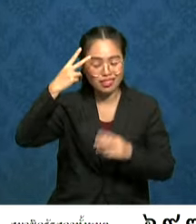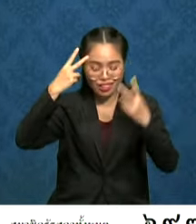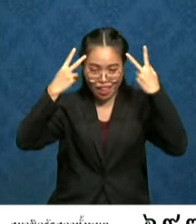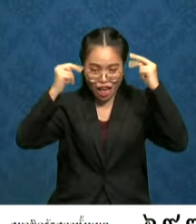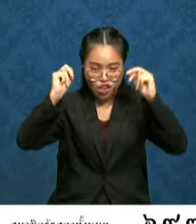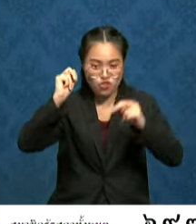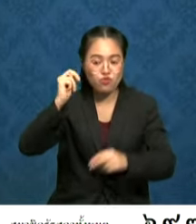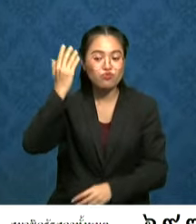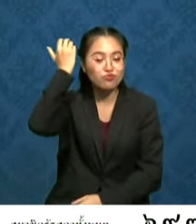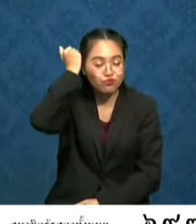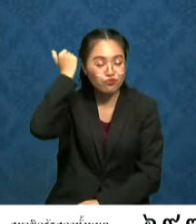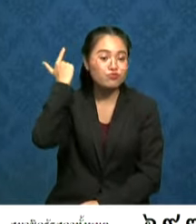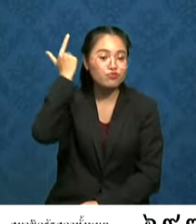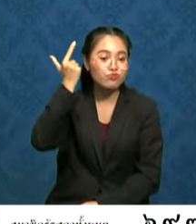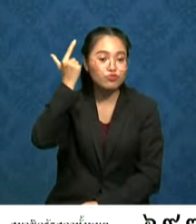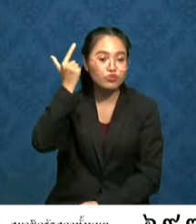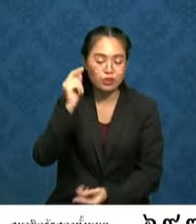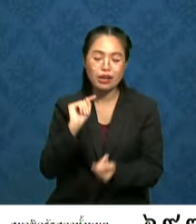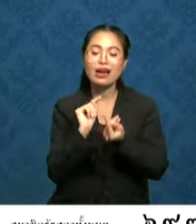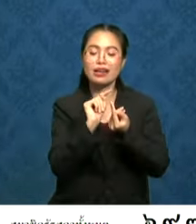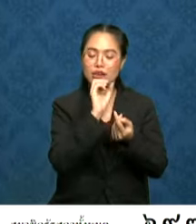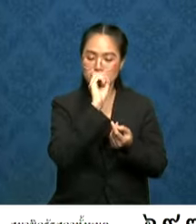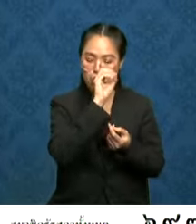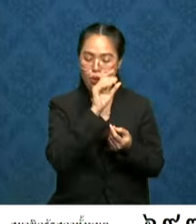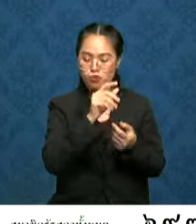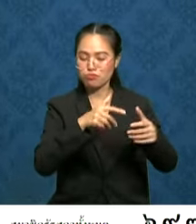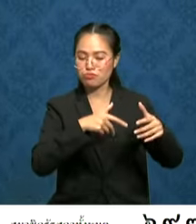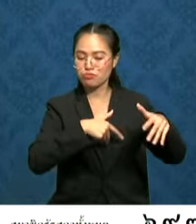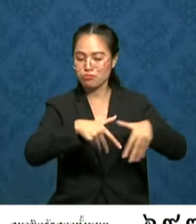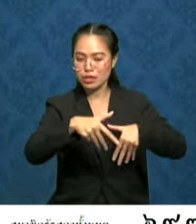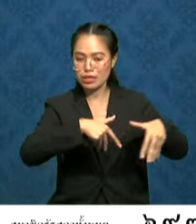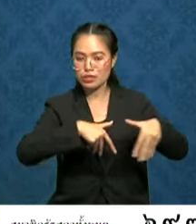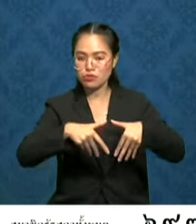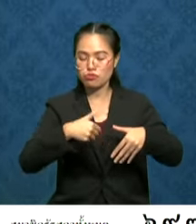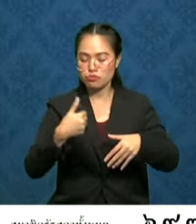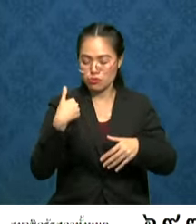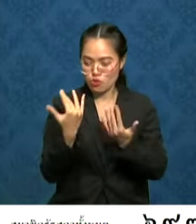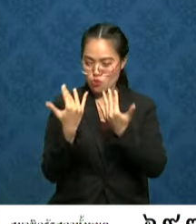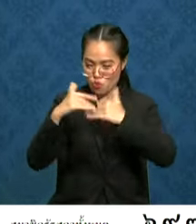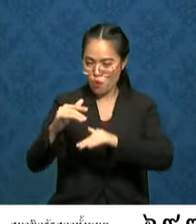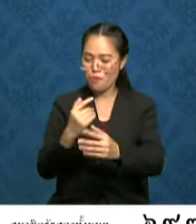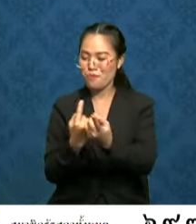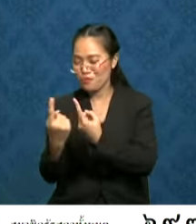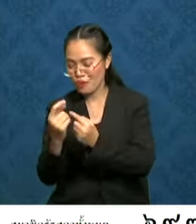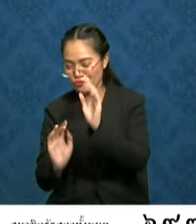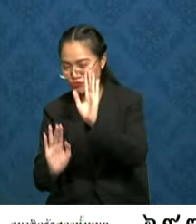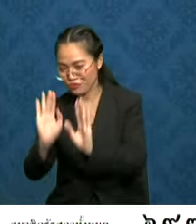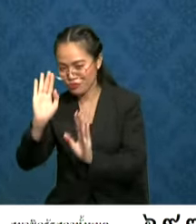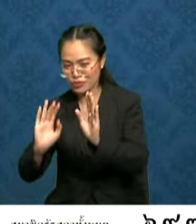ความที่บอกว่ารัฐบาลจะให้ประชาชนมีส่วนร่วมในคำถามประชามติและการออกแบบรัฐธรรมนูญออก